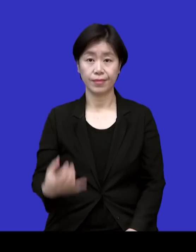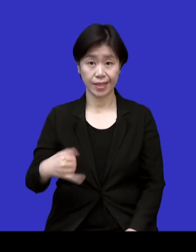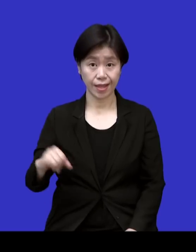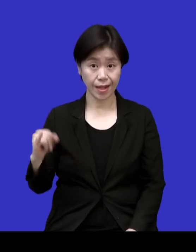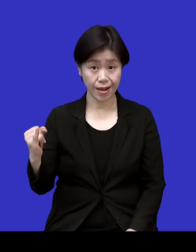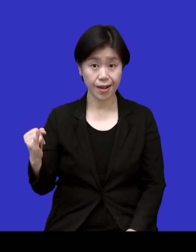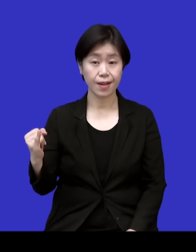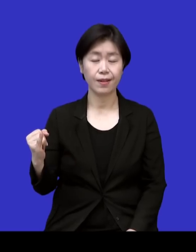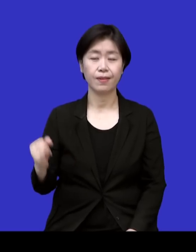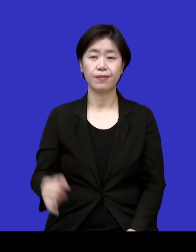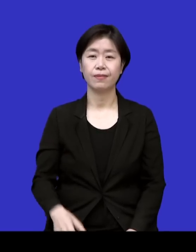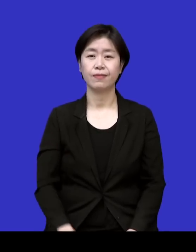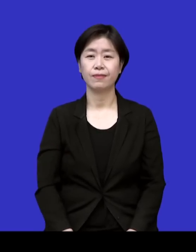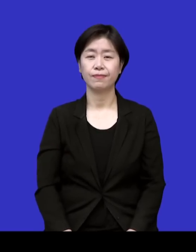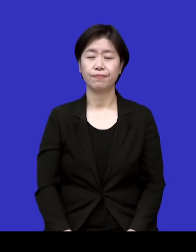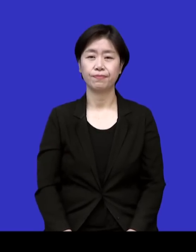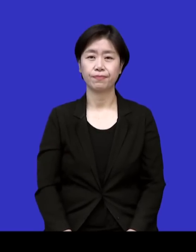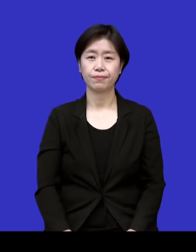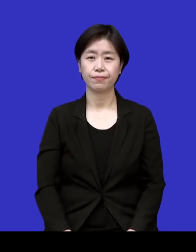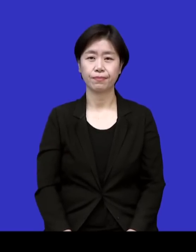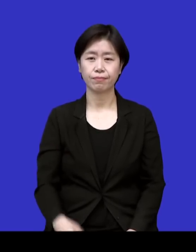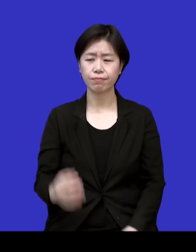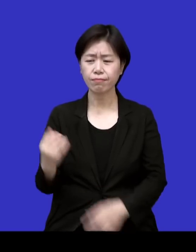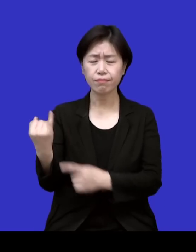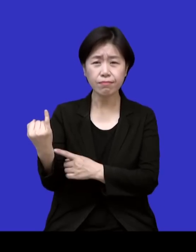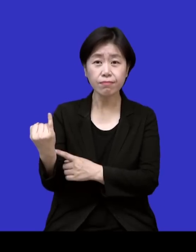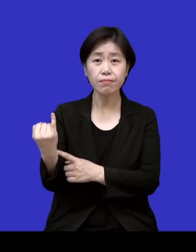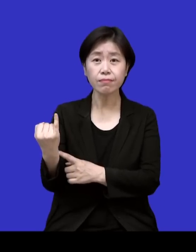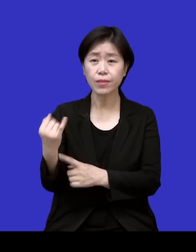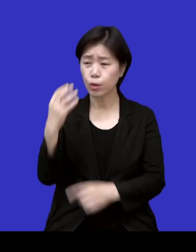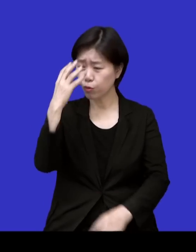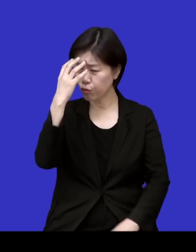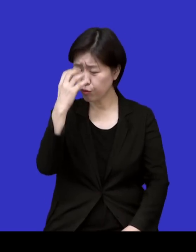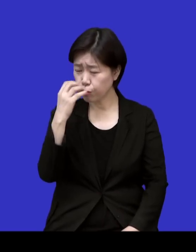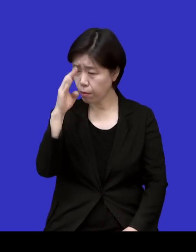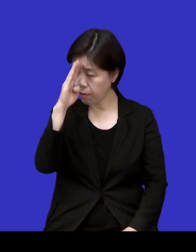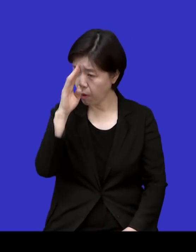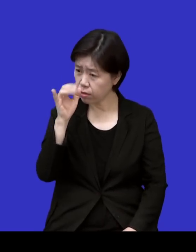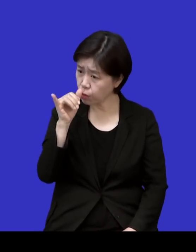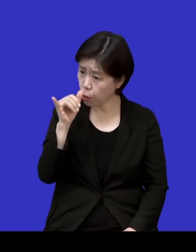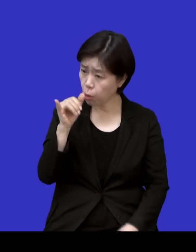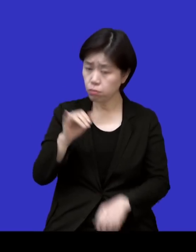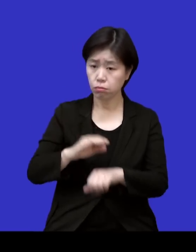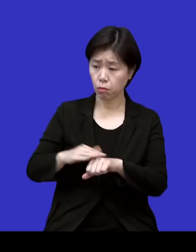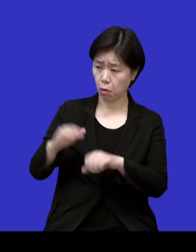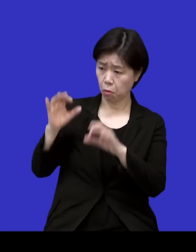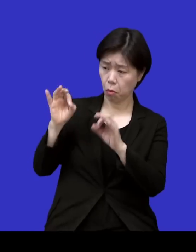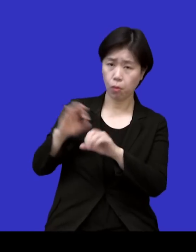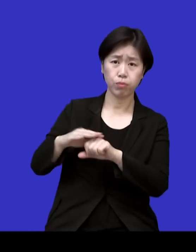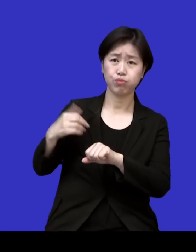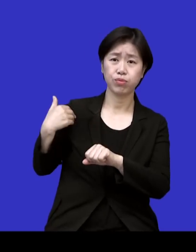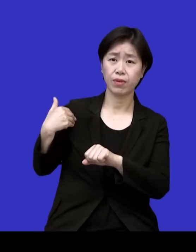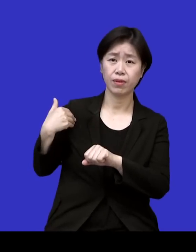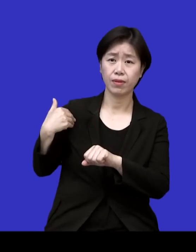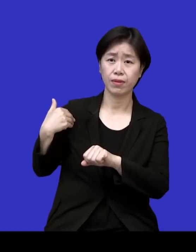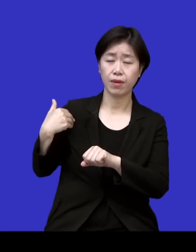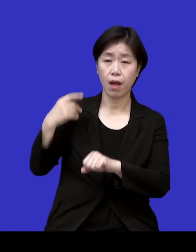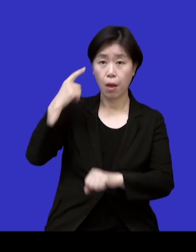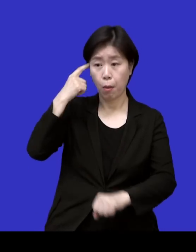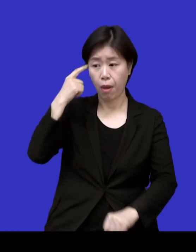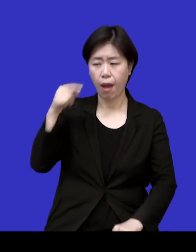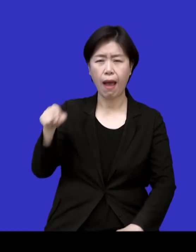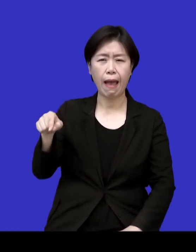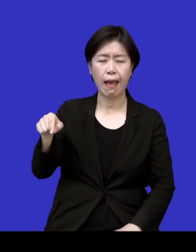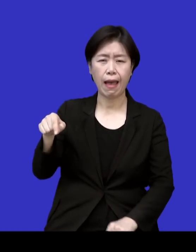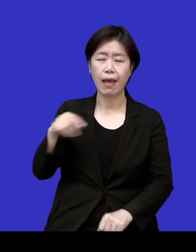하연이랑 하연이가 그렇게 우울증이 있는지 몰랐던 거예요. 그냥 사춘기 반항이라고 생각을